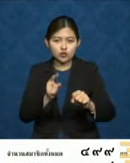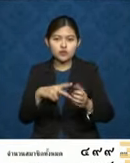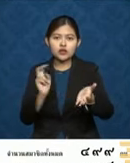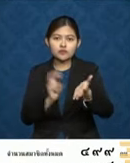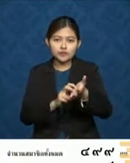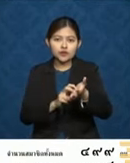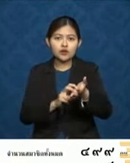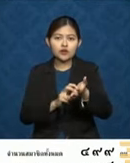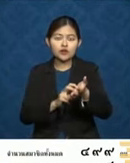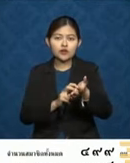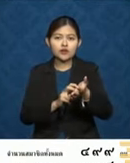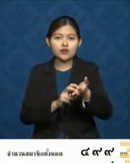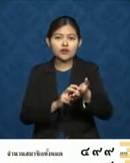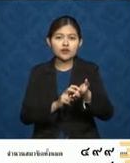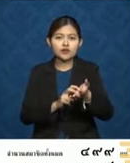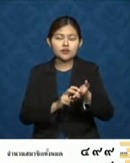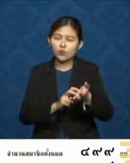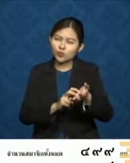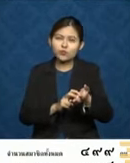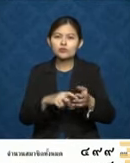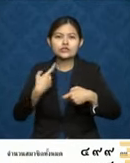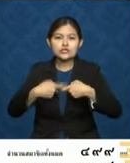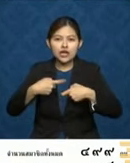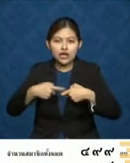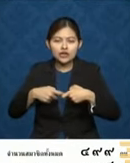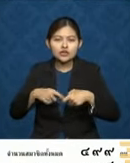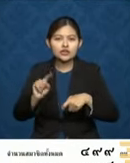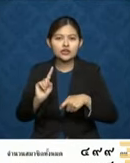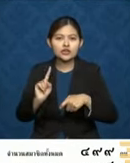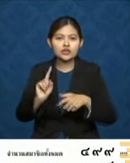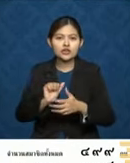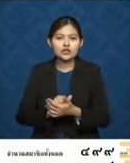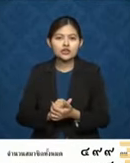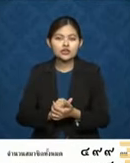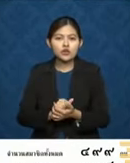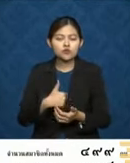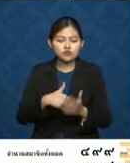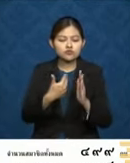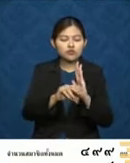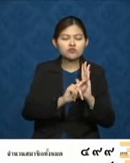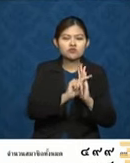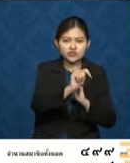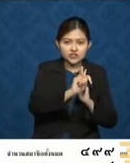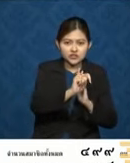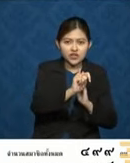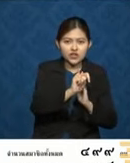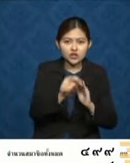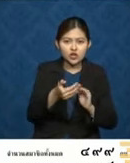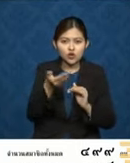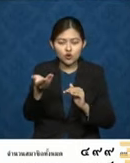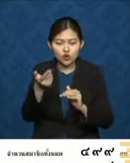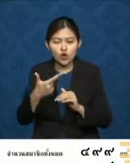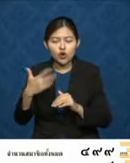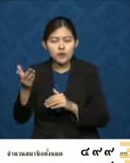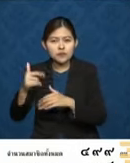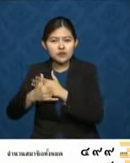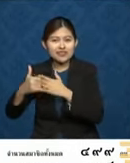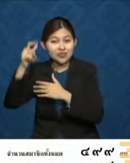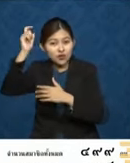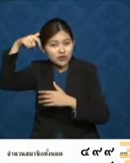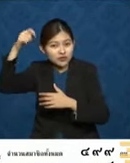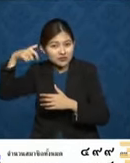ไม้พื้นถิ่นซึ่งเป็นไปได้ยากนะครับสำหรับของอ่าจังหวัดตากนะครับที่จะขอจากประเทศเมียนมาร์เนื่องจาก